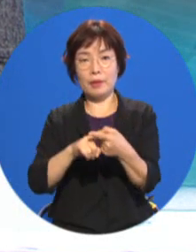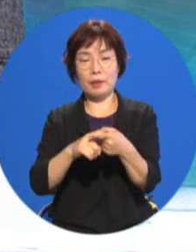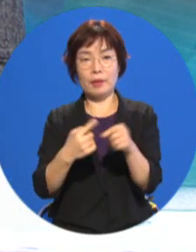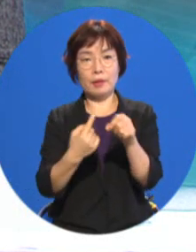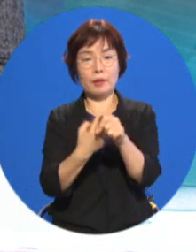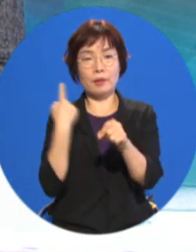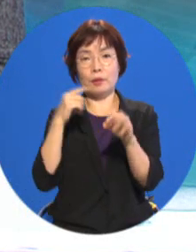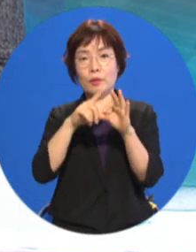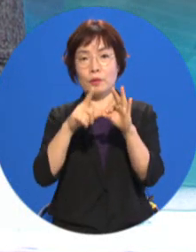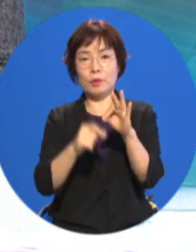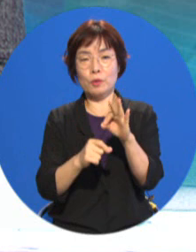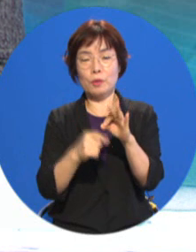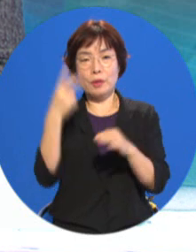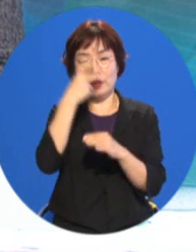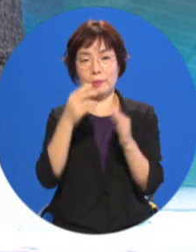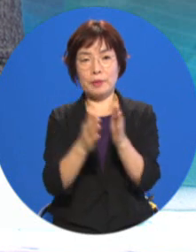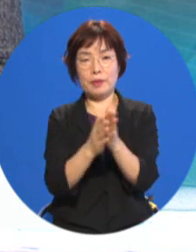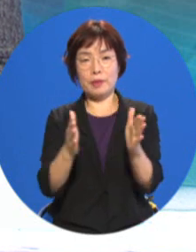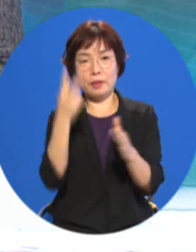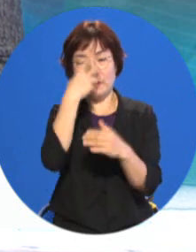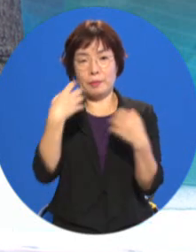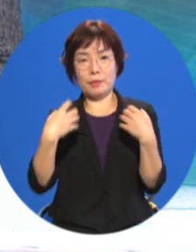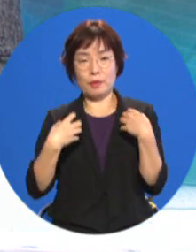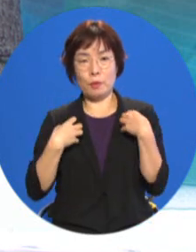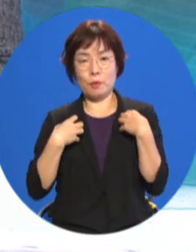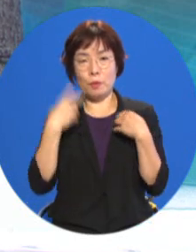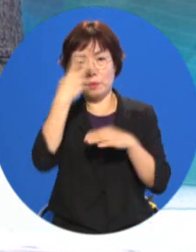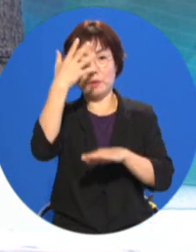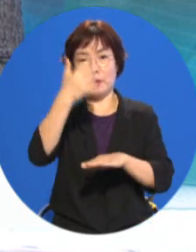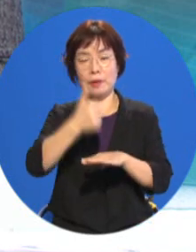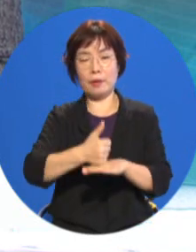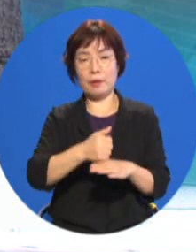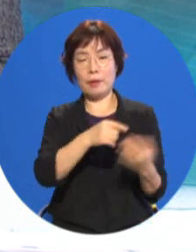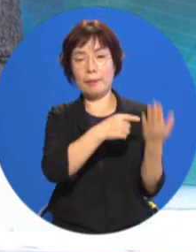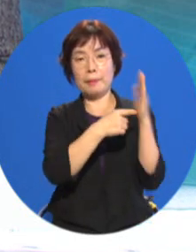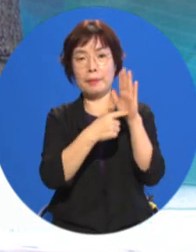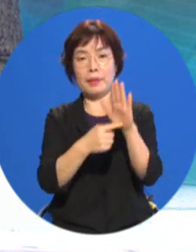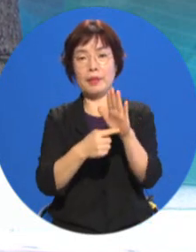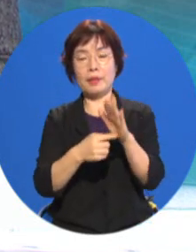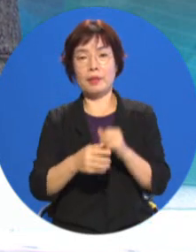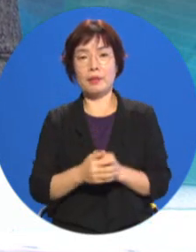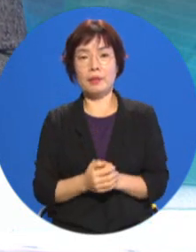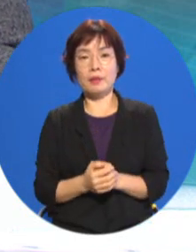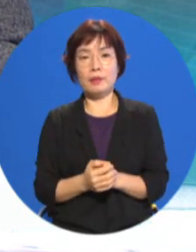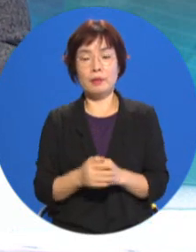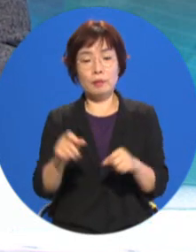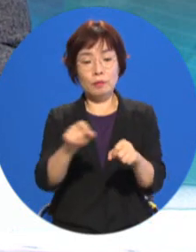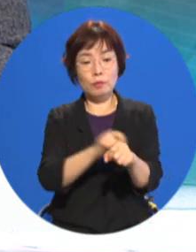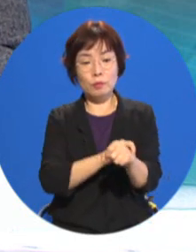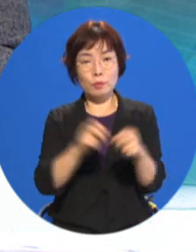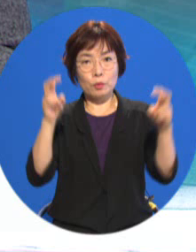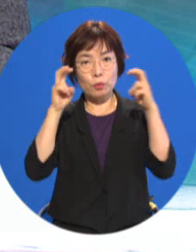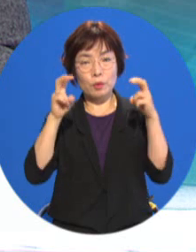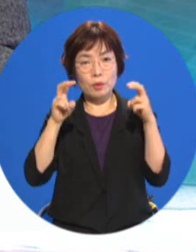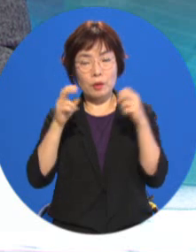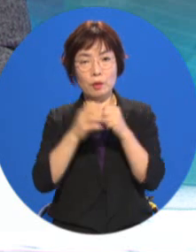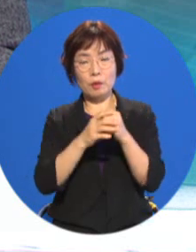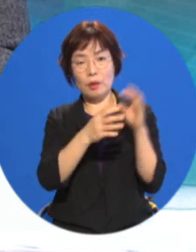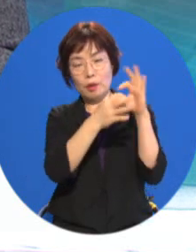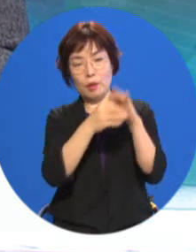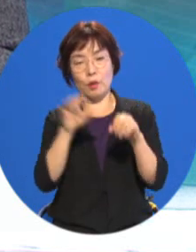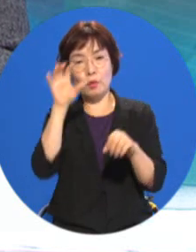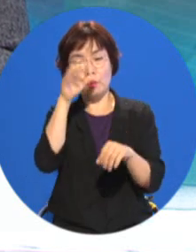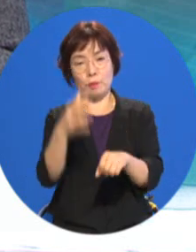여수시를 상대로 특별감사를 벌여왔던 감사원이 오늘 감사 결과를 공개했습니다. 네, 특정 업체에다 과도한